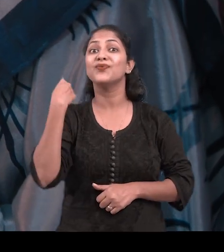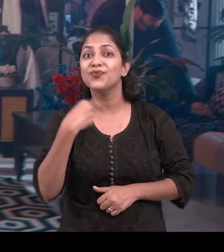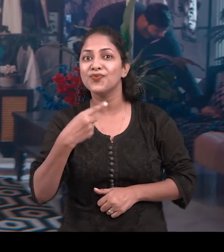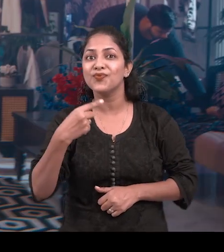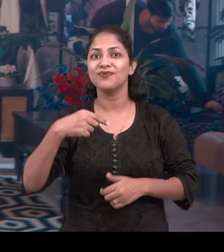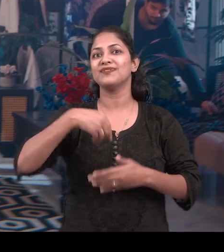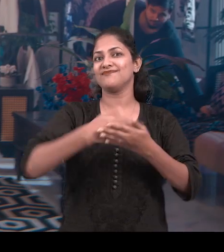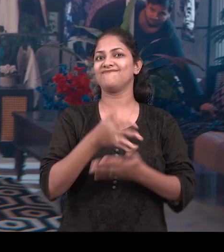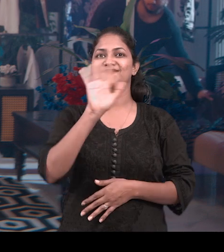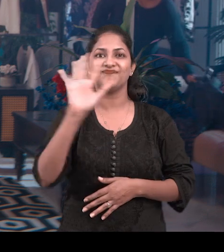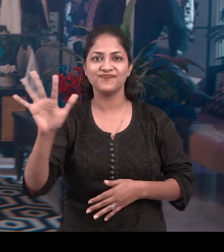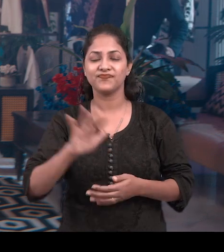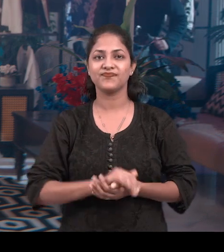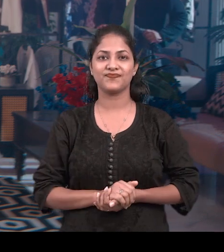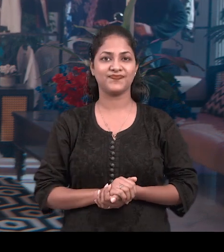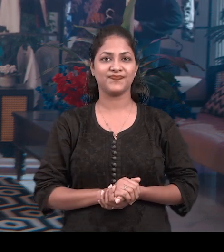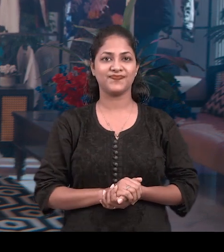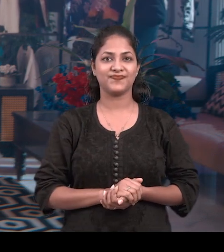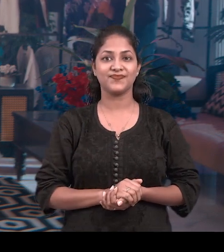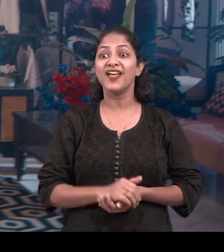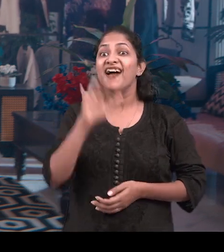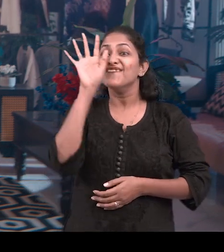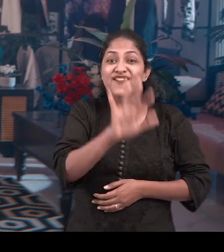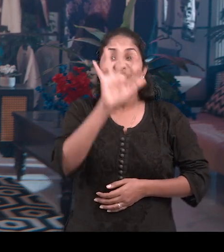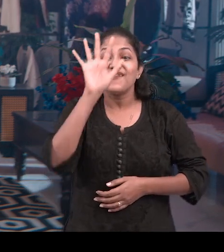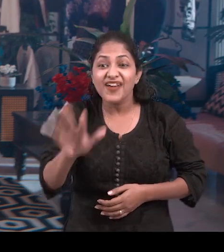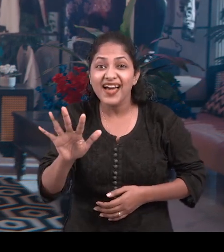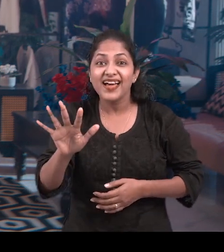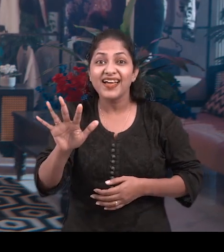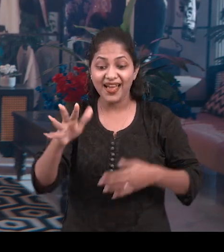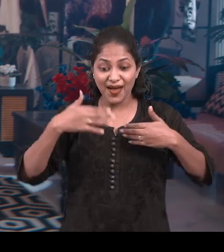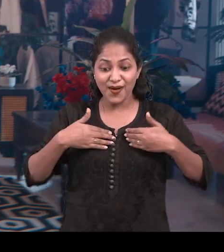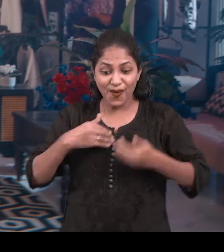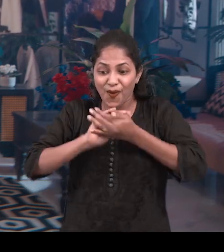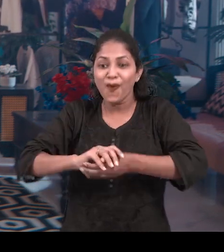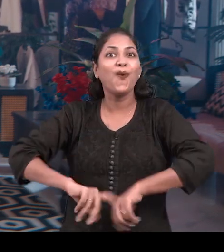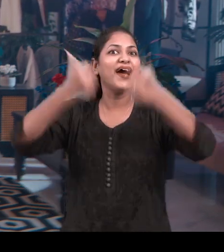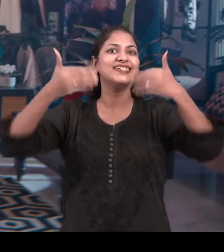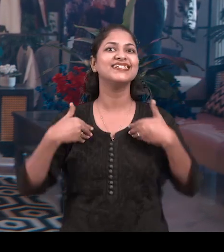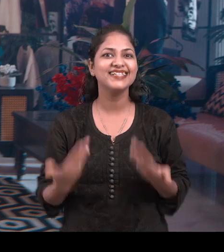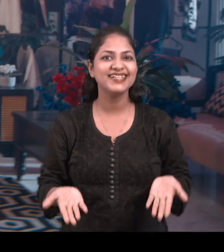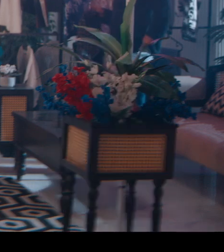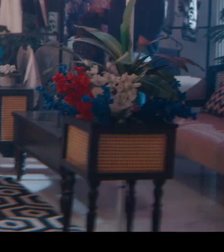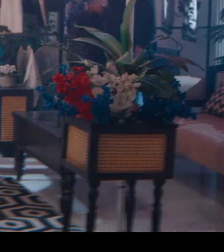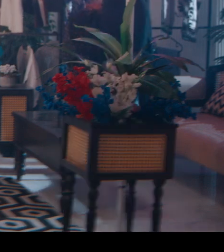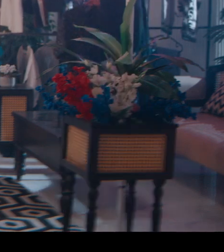વિજેતા છે કૂપન નંબર 55. 55. હું લકી ડ્રો જીતી ગઈ.